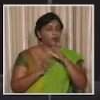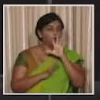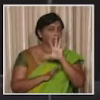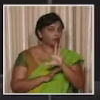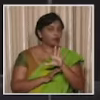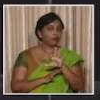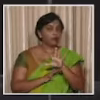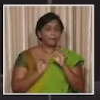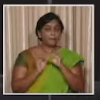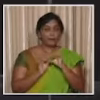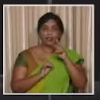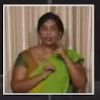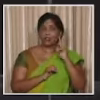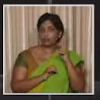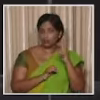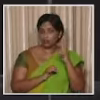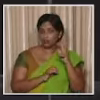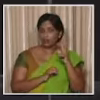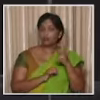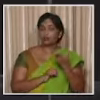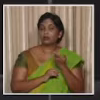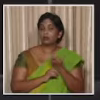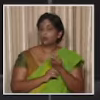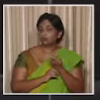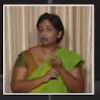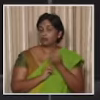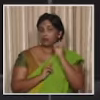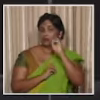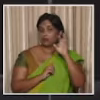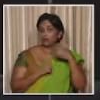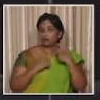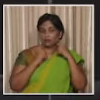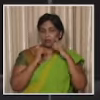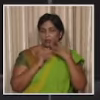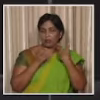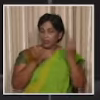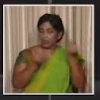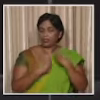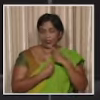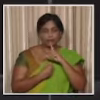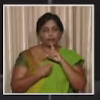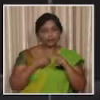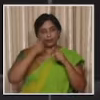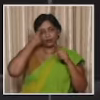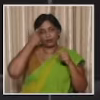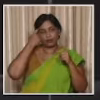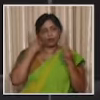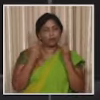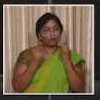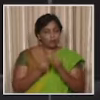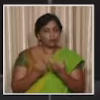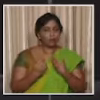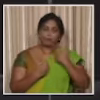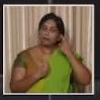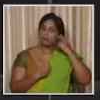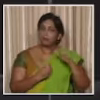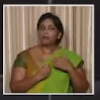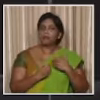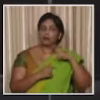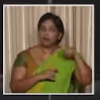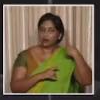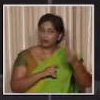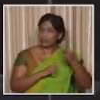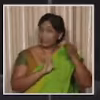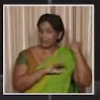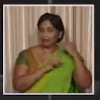බිලියන 280 ප්‍රාග්ධන කොච්චර යෙදුනද කියන එක එකත් මං එවන්නයි කිව්වා. ඊතුරු ෂෝට් ෆෝල් එක මම බලාපොරොත්තු වෙනවා අපි ගීසරෙත්